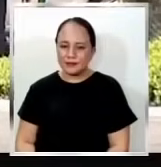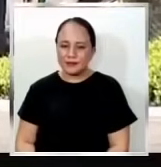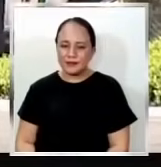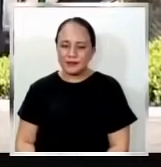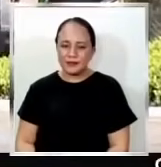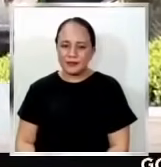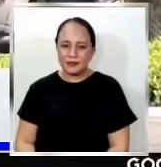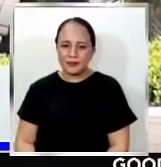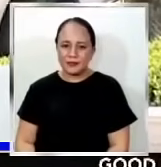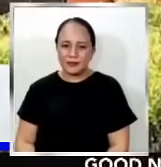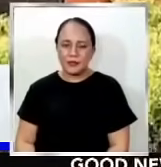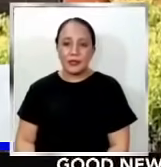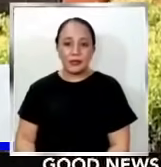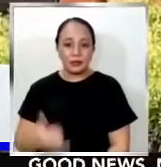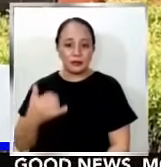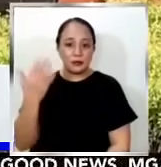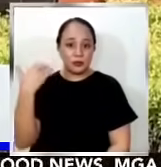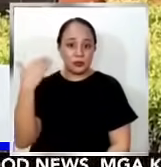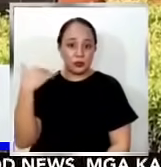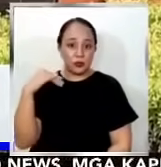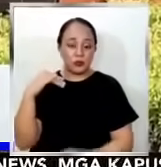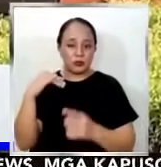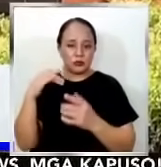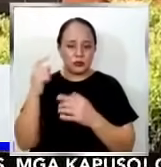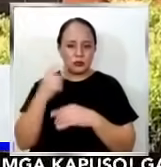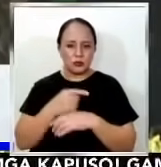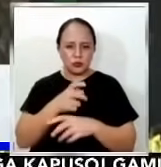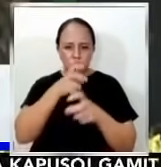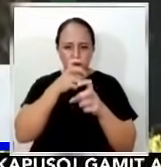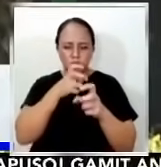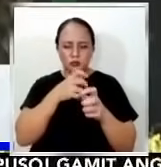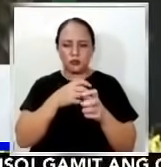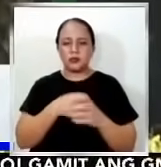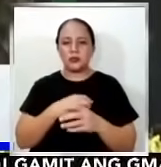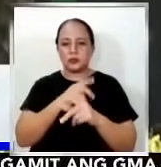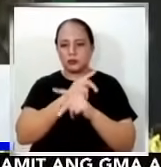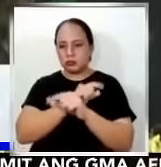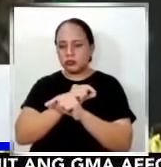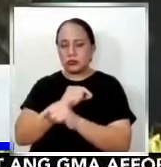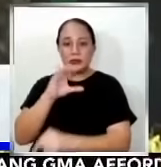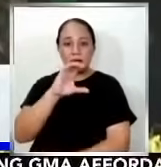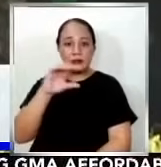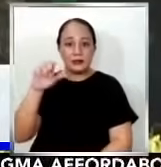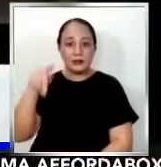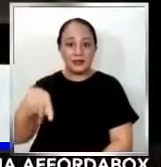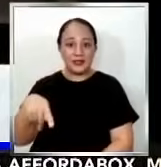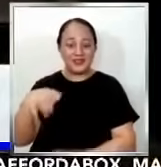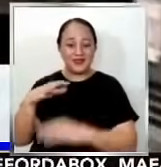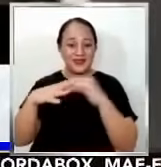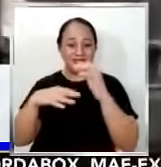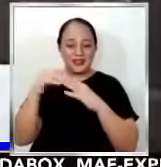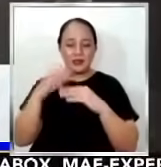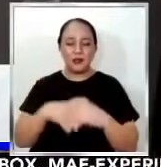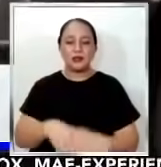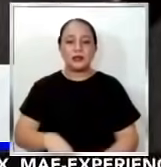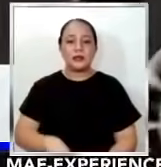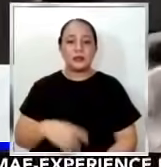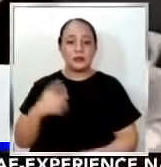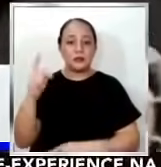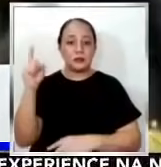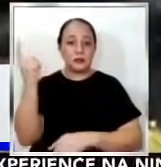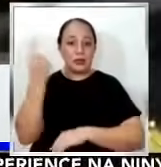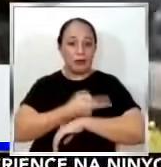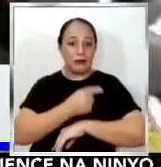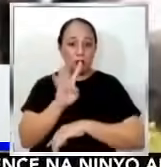Kumpara nitong mga nakaraang araw, mas mahigpit ang seguridad dito sa may CCP complex sa ika-apat na araw ng filing ng COCs.